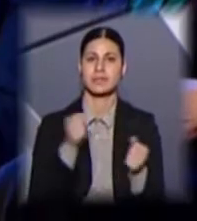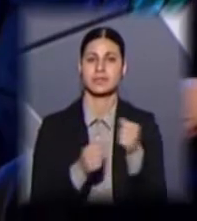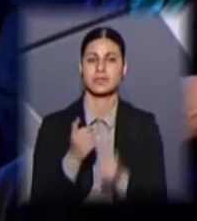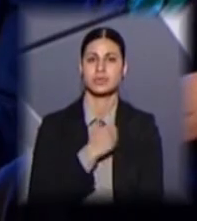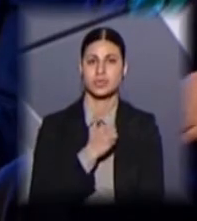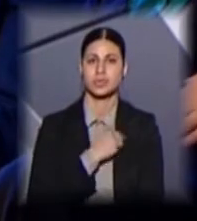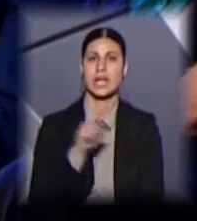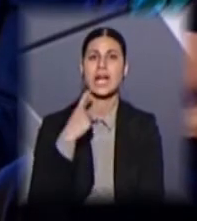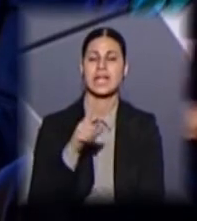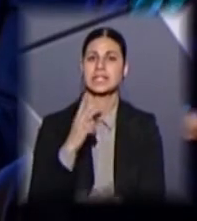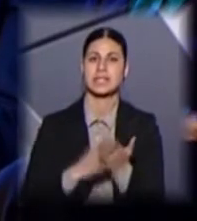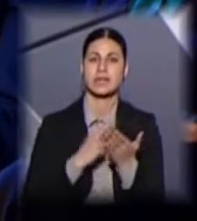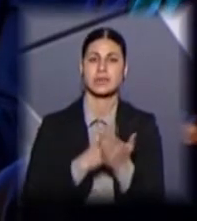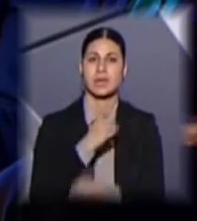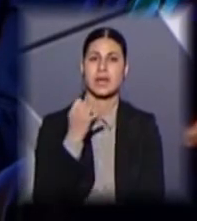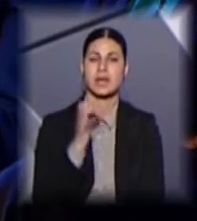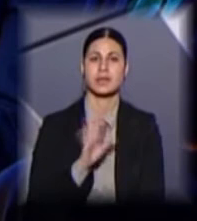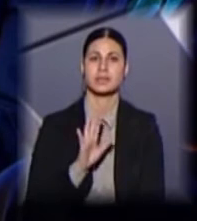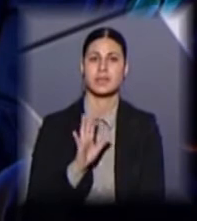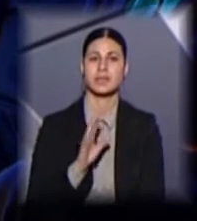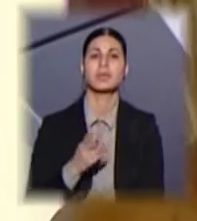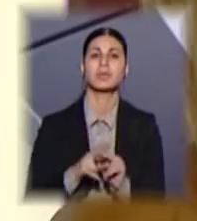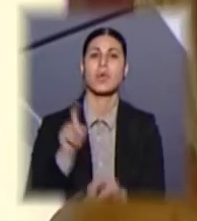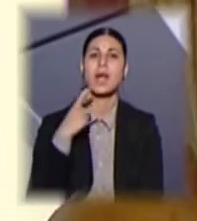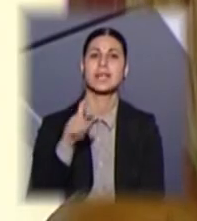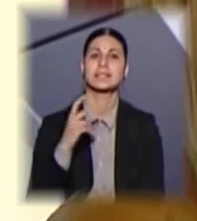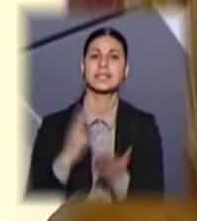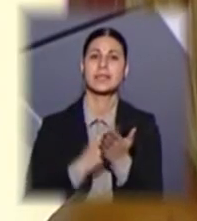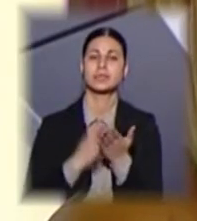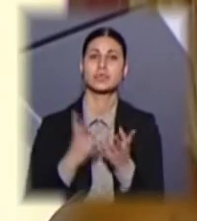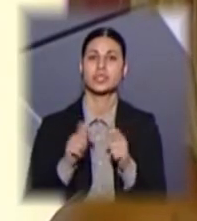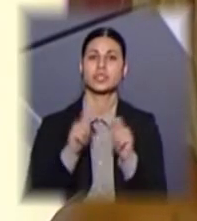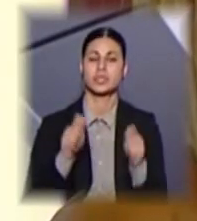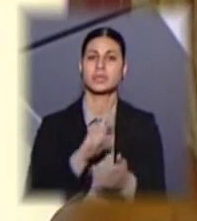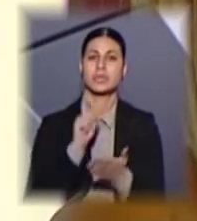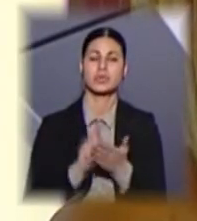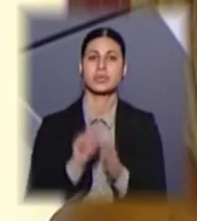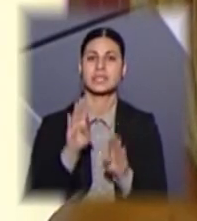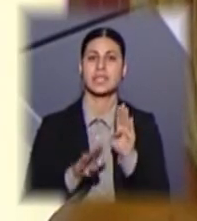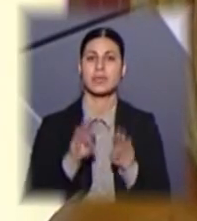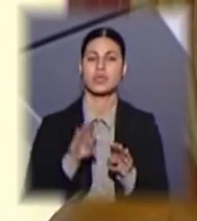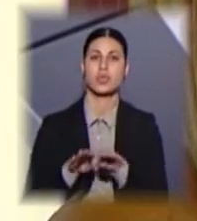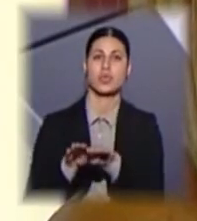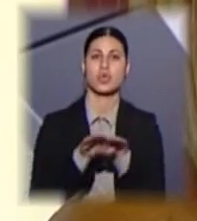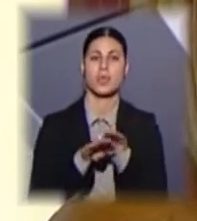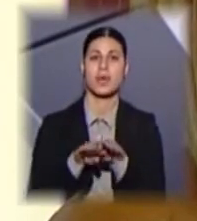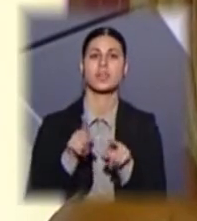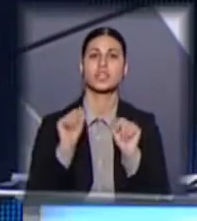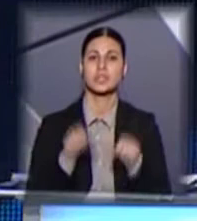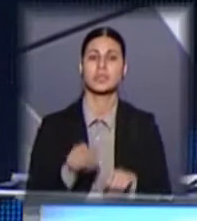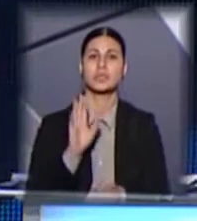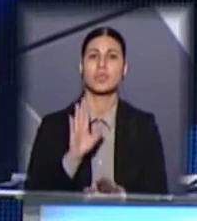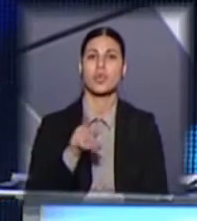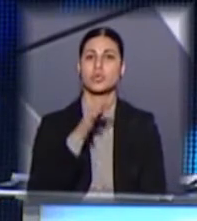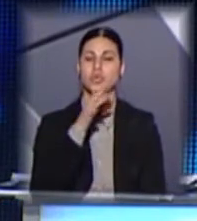არა ხარისხიანი სახელმძღვანელო. იმისთვის, რომ ხარისხიანი სახელმძღვანელო შეიქმნას, ამის საჭიროა სტაბილურობა. სტაბილურობა შესაძლებელია მხოლოდ იმ